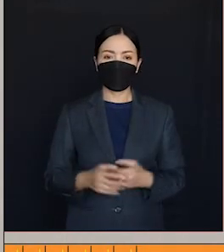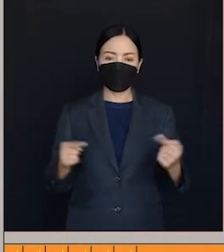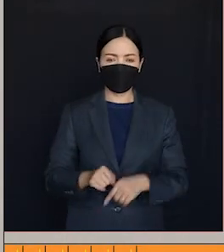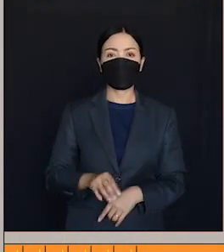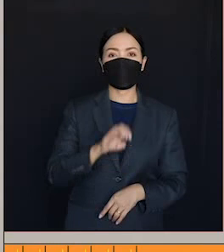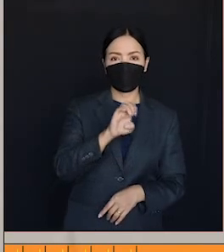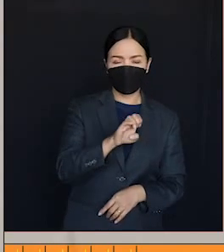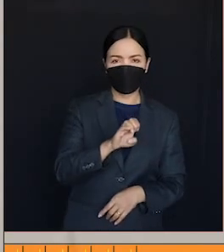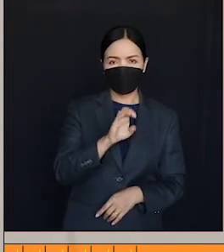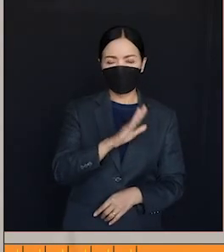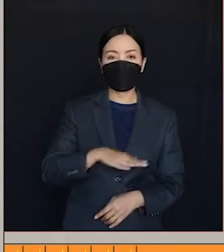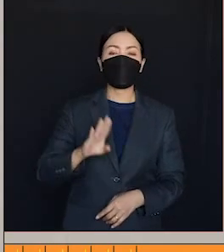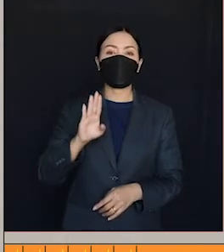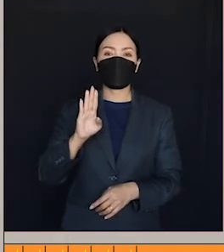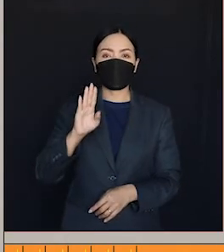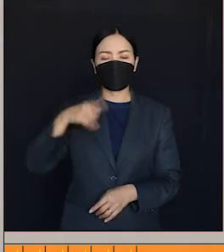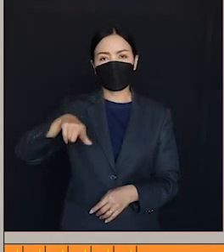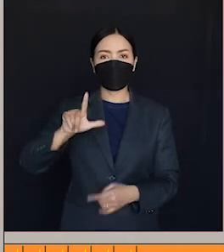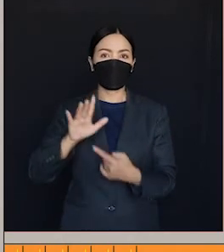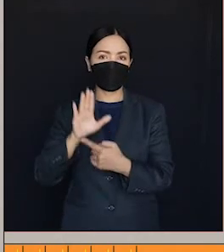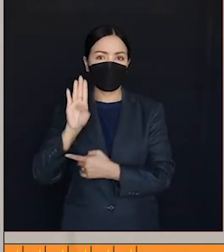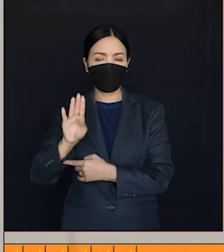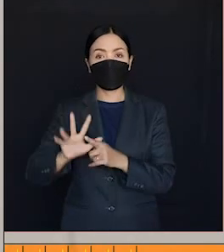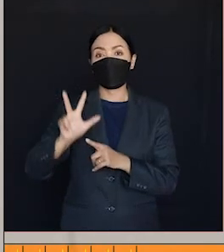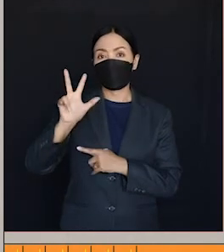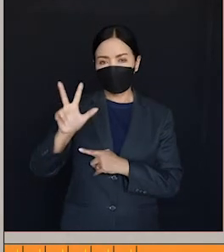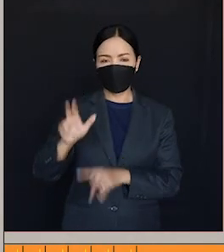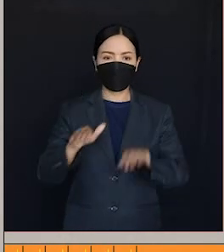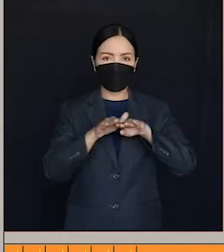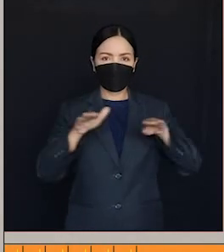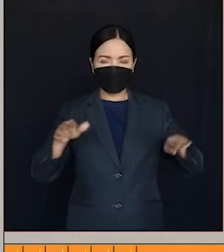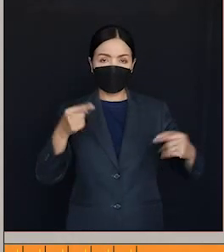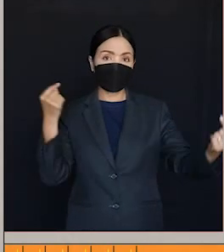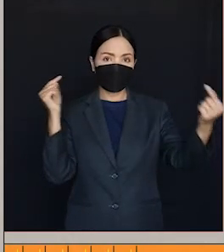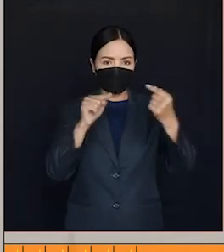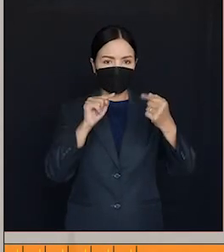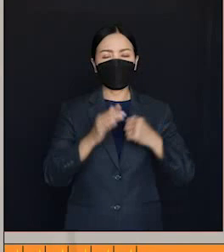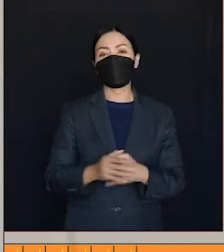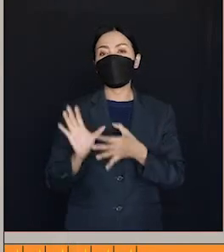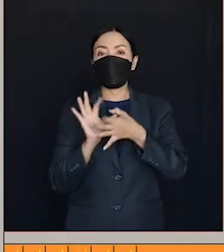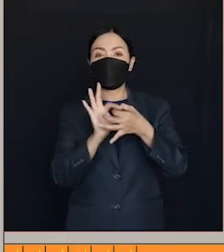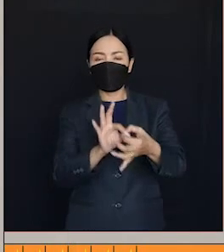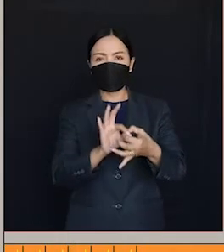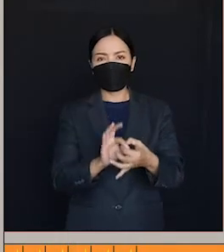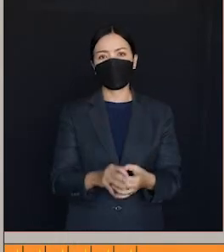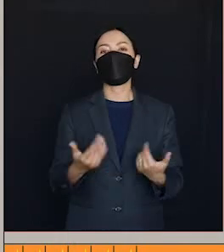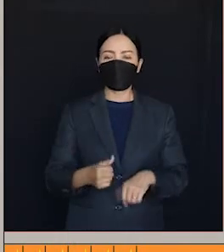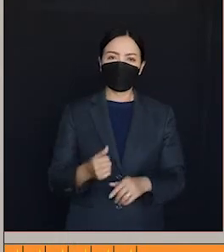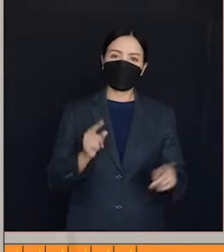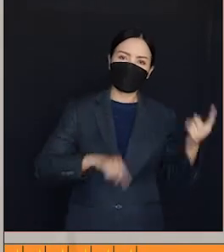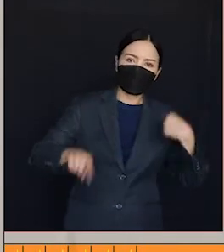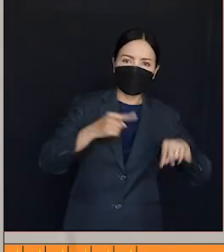ePub 3นะคะเป็นมาตรฐานเรื่องของมัลติมีเดียนะคะเพรา